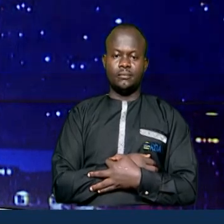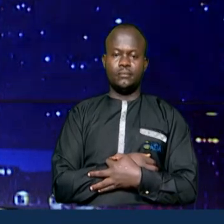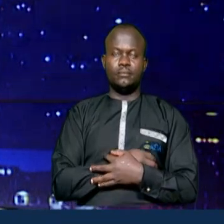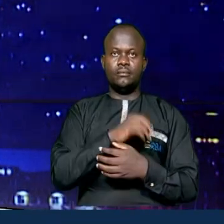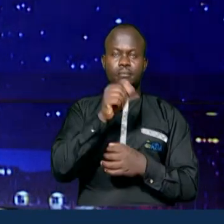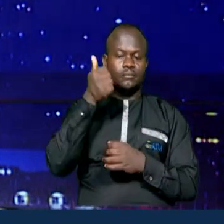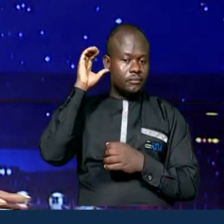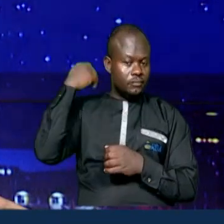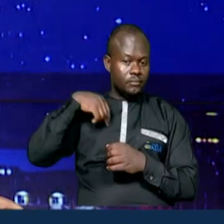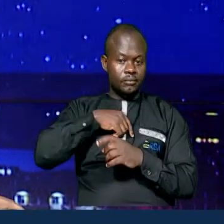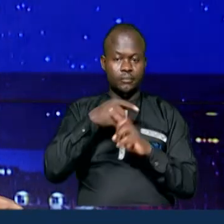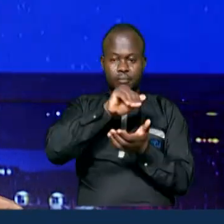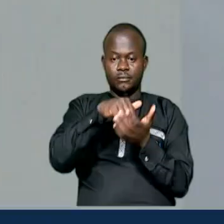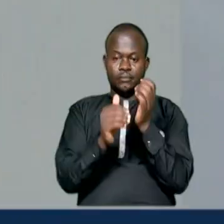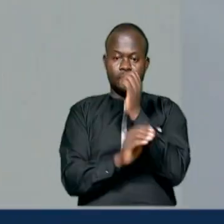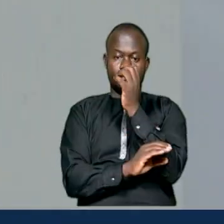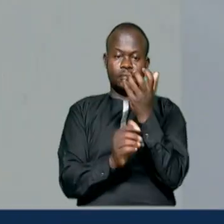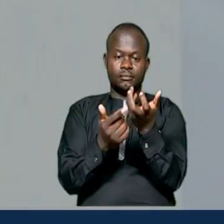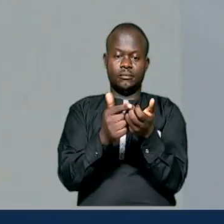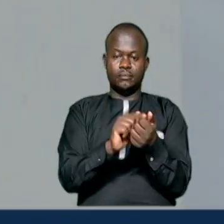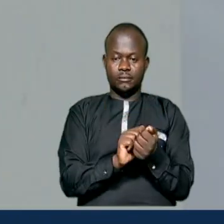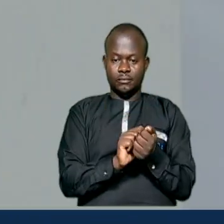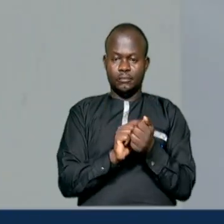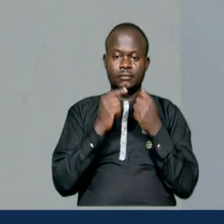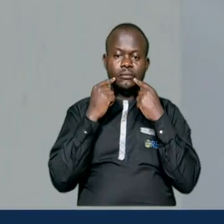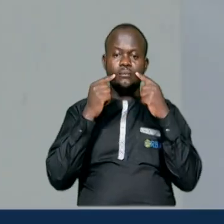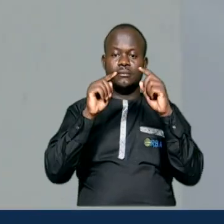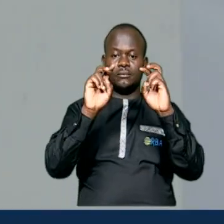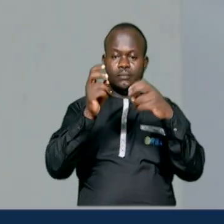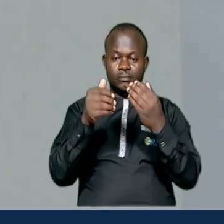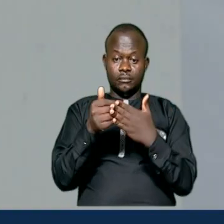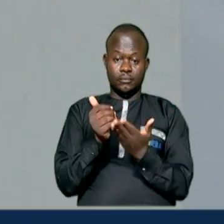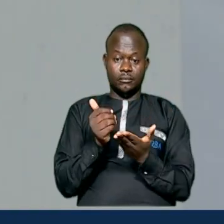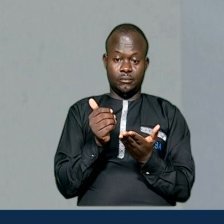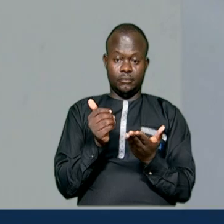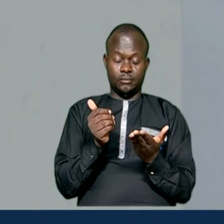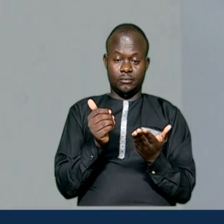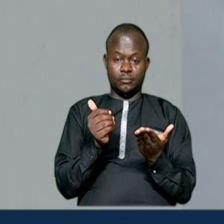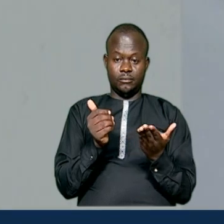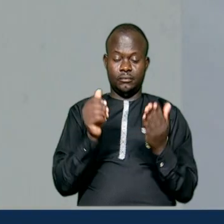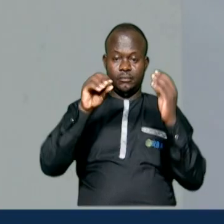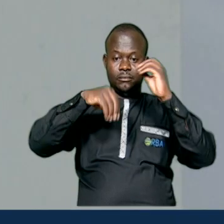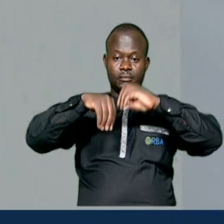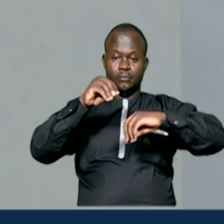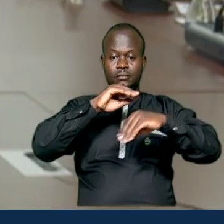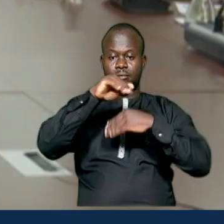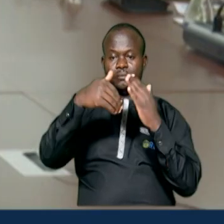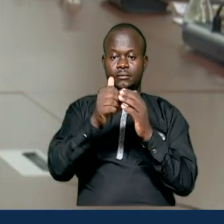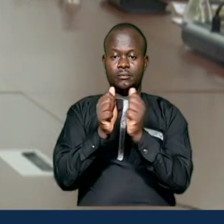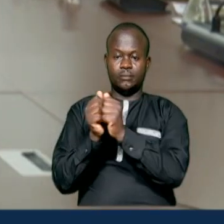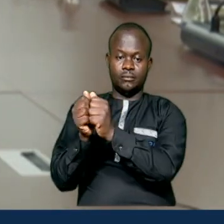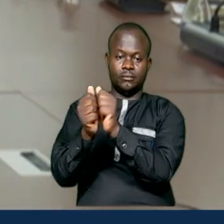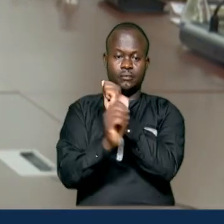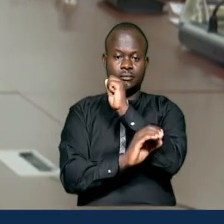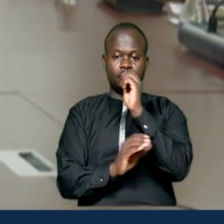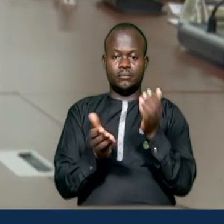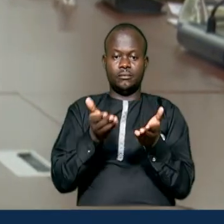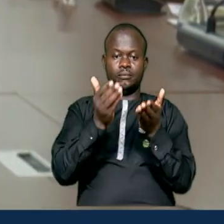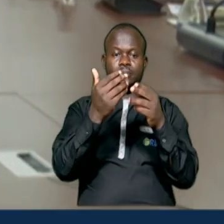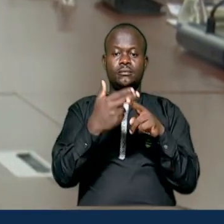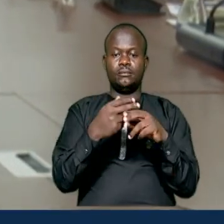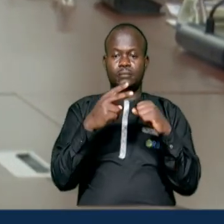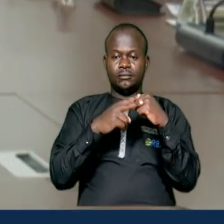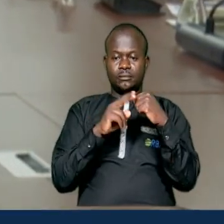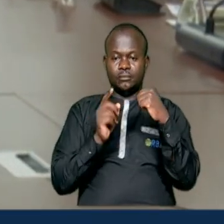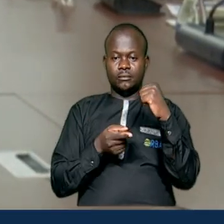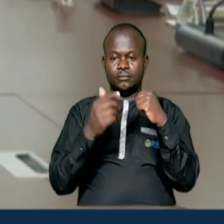Miyandi makuru kandi ikigo cy'igihugu kibarurisha mibare cyatangaje ko umubare umusaruro mbumbe w'igihugu wazamutse ku gipimo cya 7